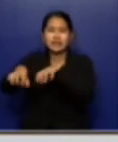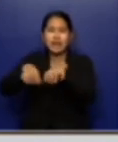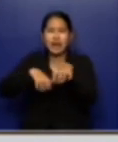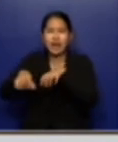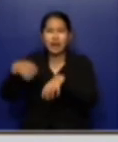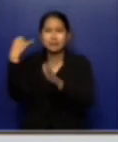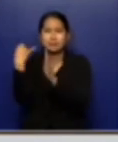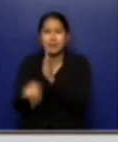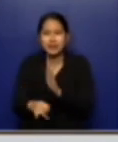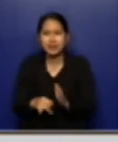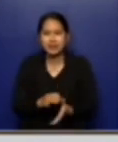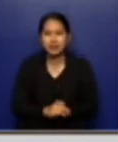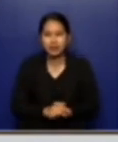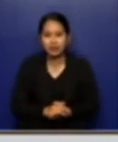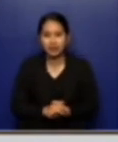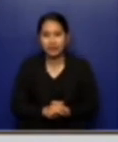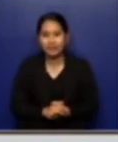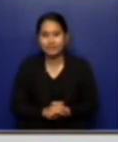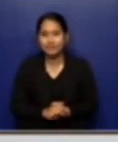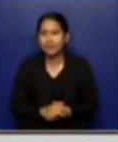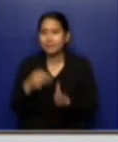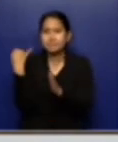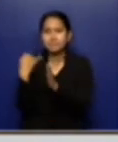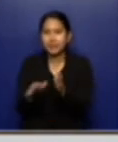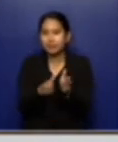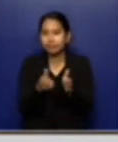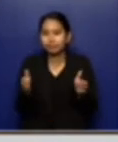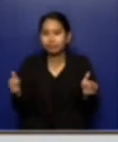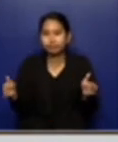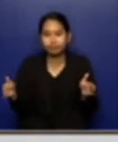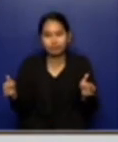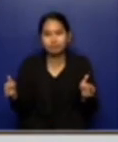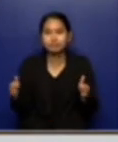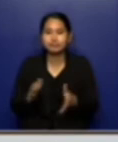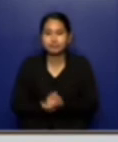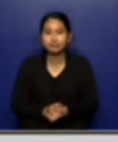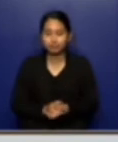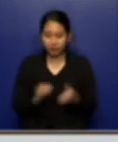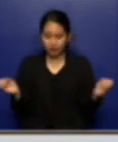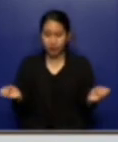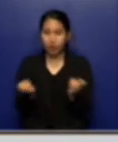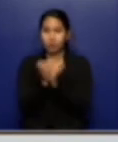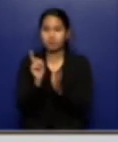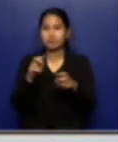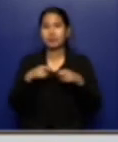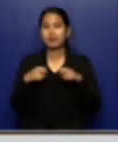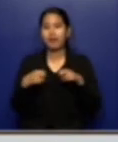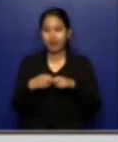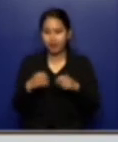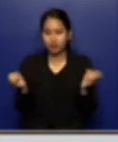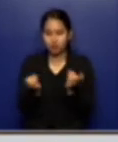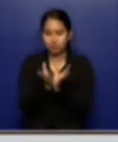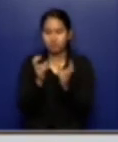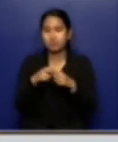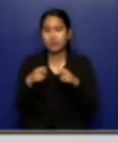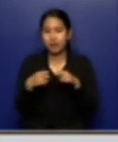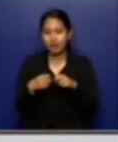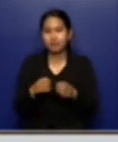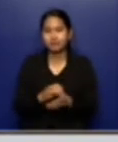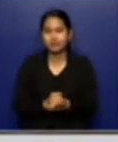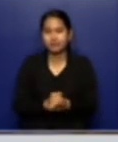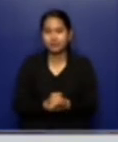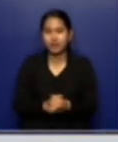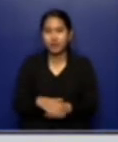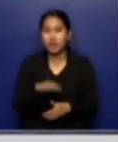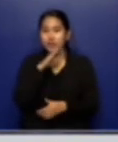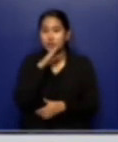เงินผิดพลาดตลอดระยะเวลาหลายปีที่ผ่านมาจนทำให้เกิดปัญหาถ้าไม่จริงม